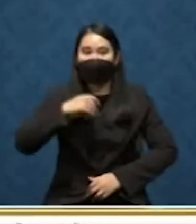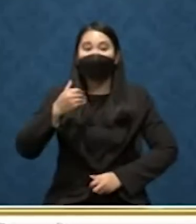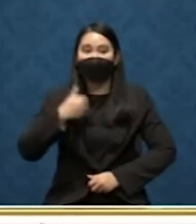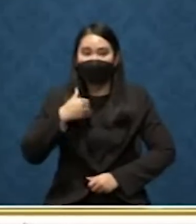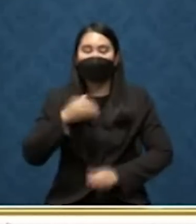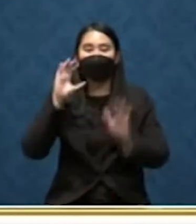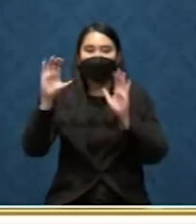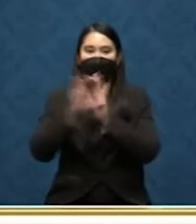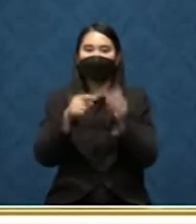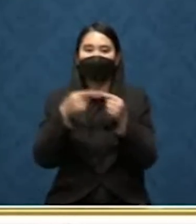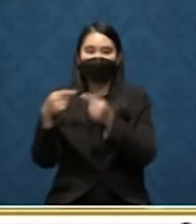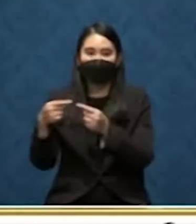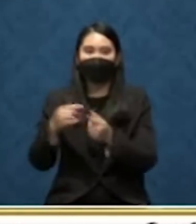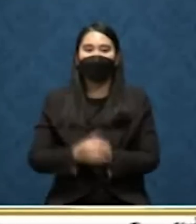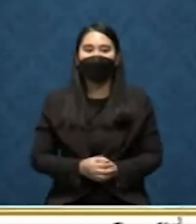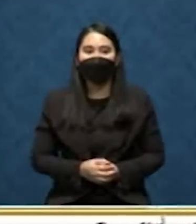ภาพต่ไปจะเปอะไรฮะ